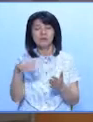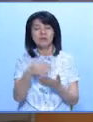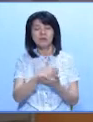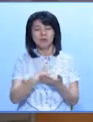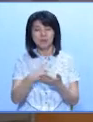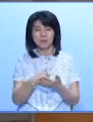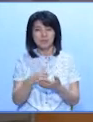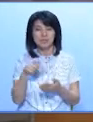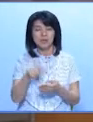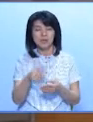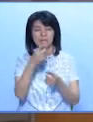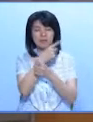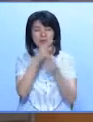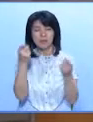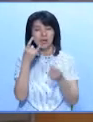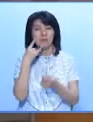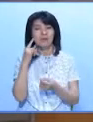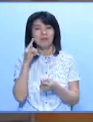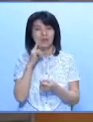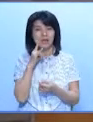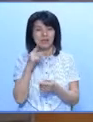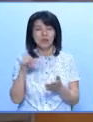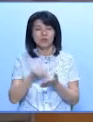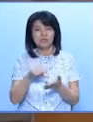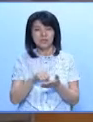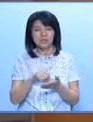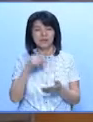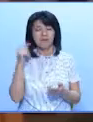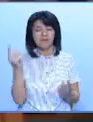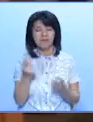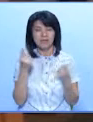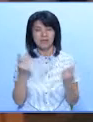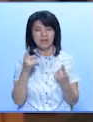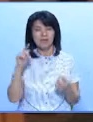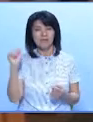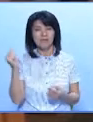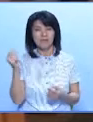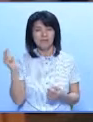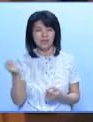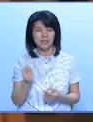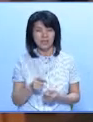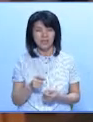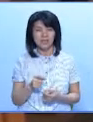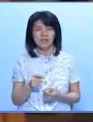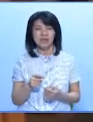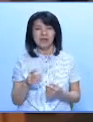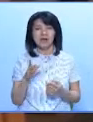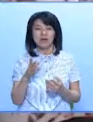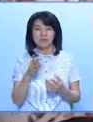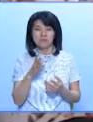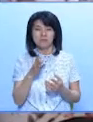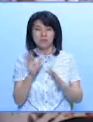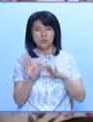о павлодарцах, участниках Великой Отечественной войны. На создание трехтомника ушло ни много ни мало